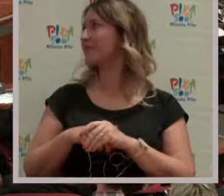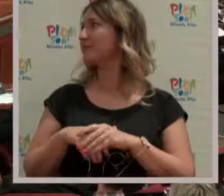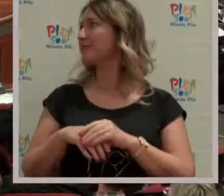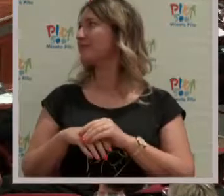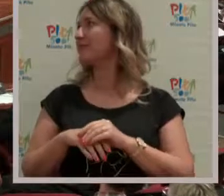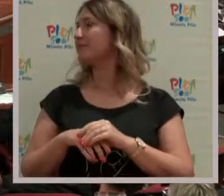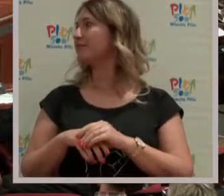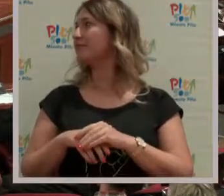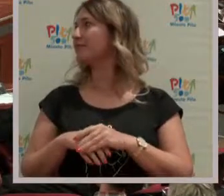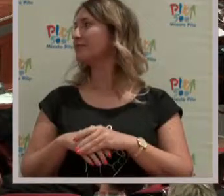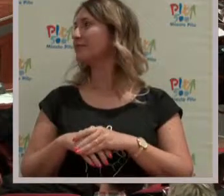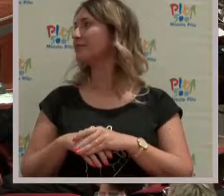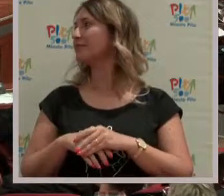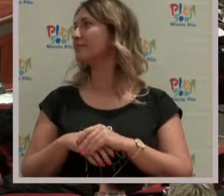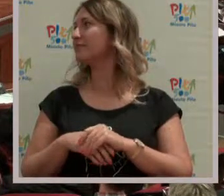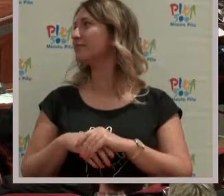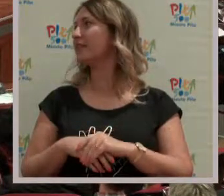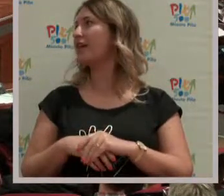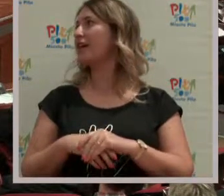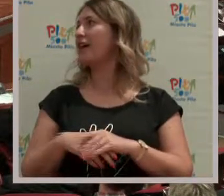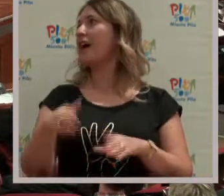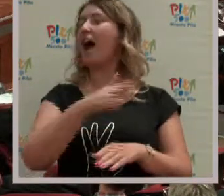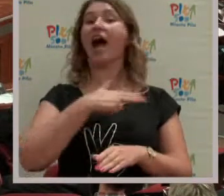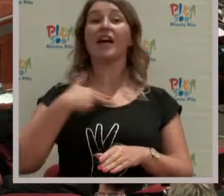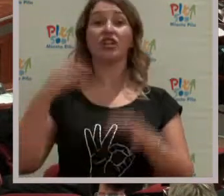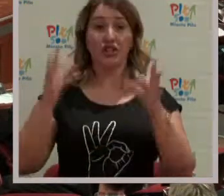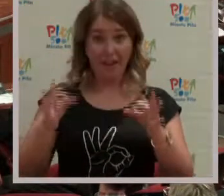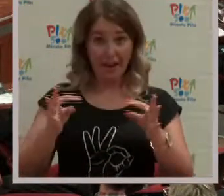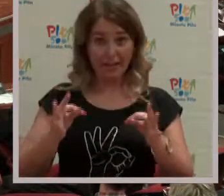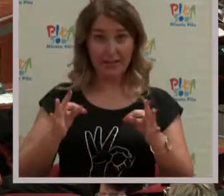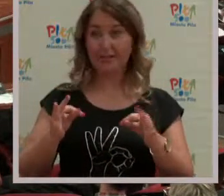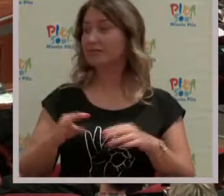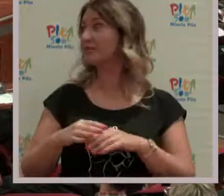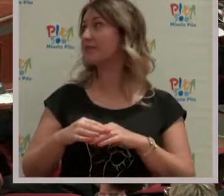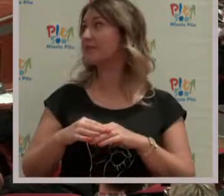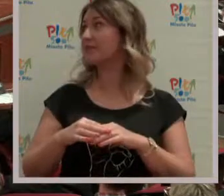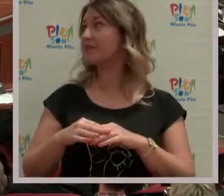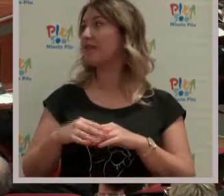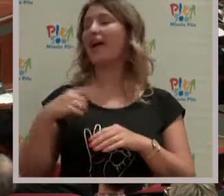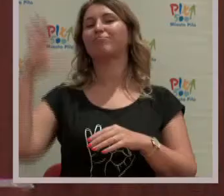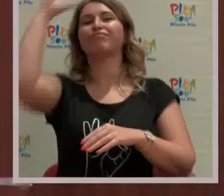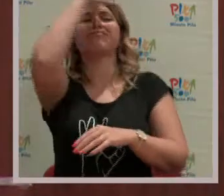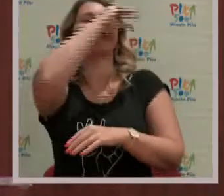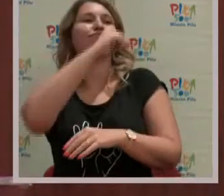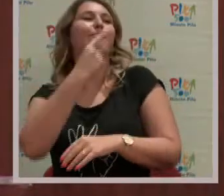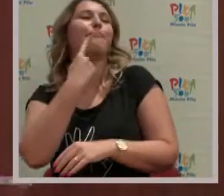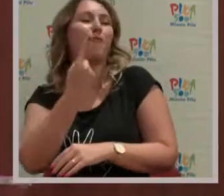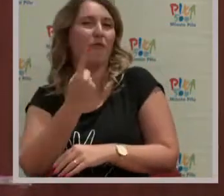pochwalić się, w tym momencie nasza sesja dociera. Tak? To jest aktualne? Tak. Właśnie zapomniałem powiedzieć.